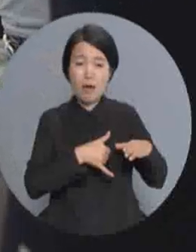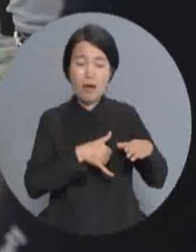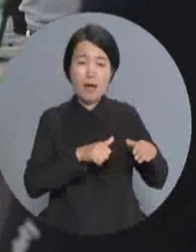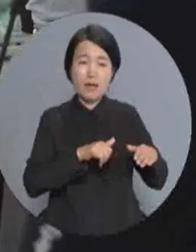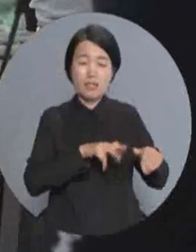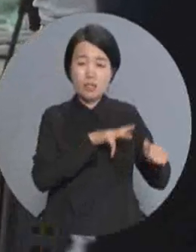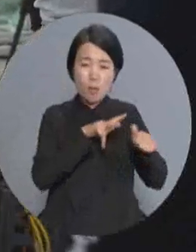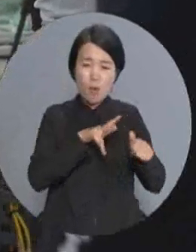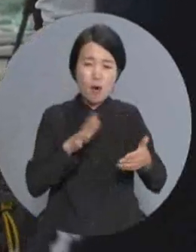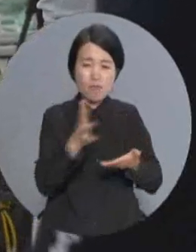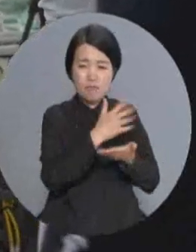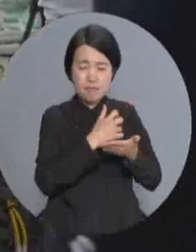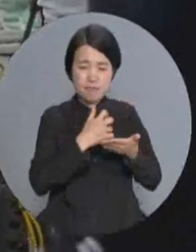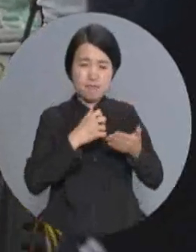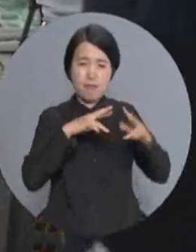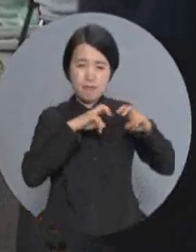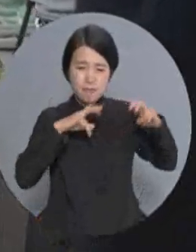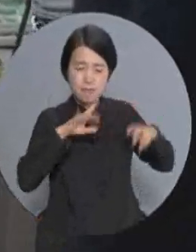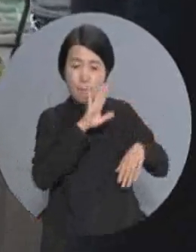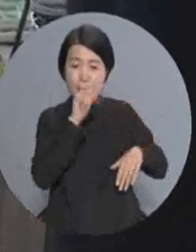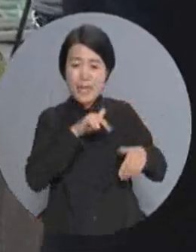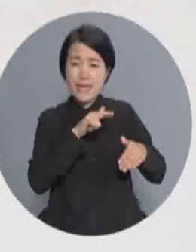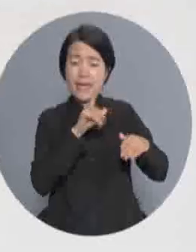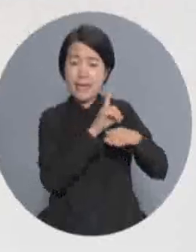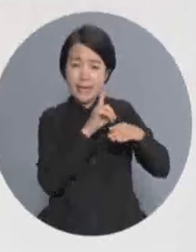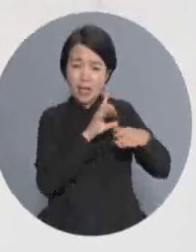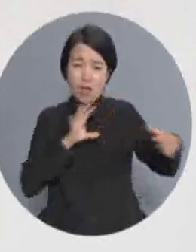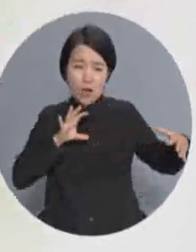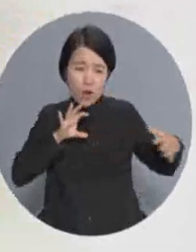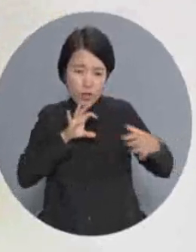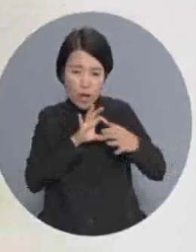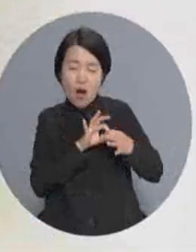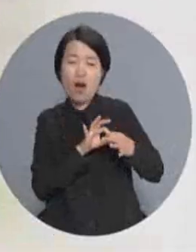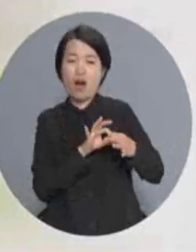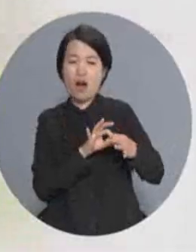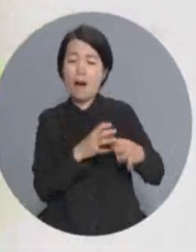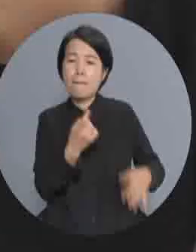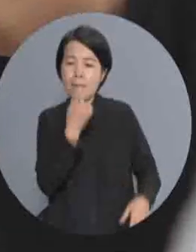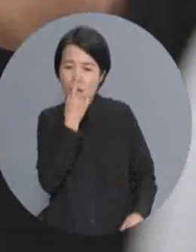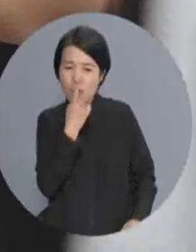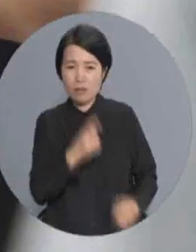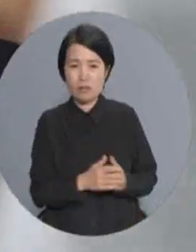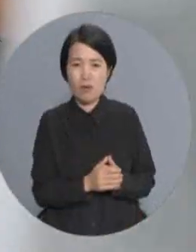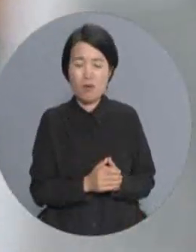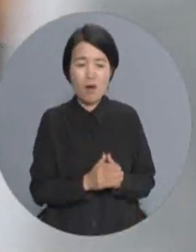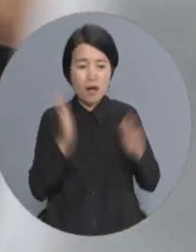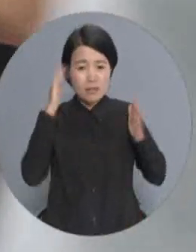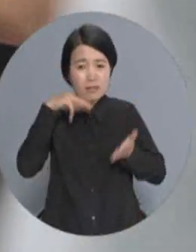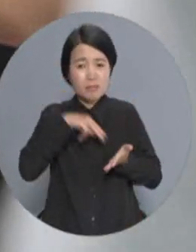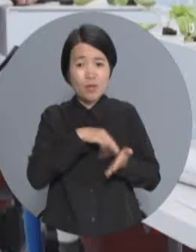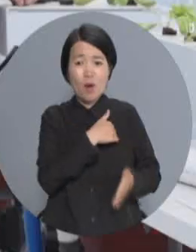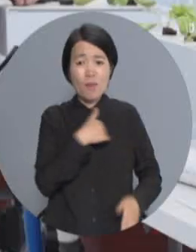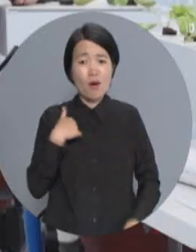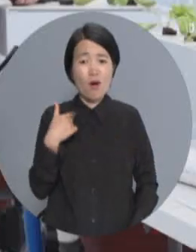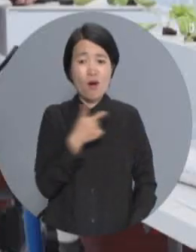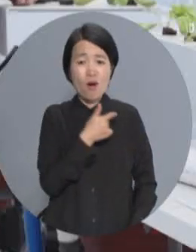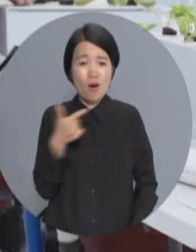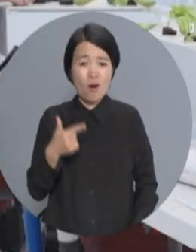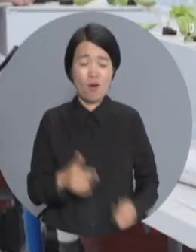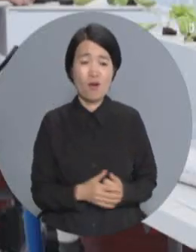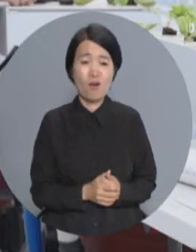데이터를 분석하는 빅데이터 센터와 연계한 현장형 교육으로 학생들의 만족도도 높습니다.